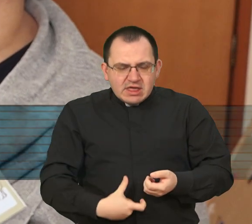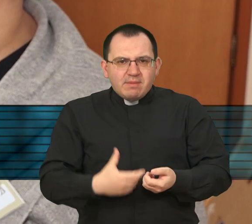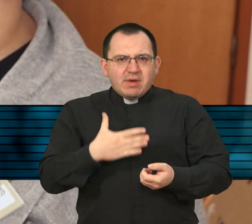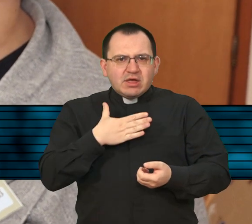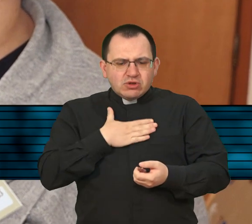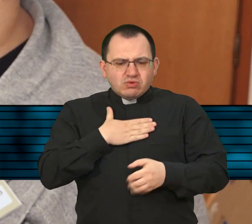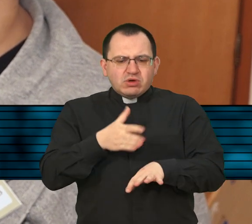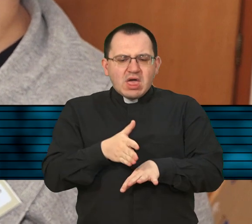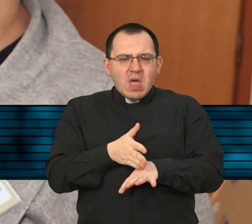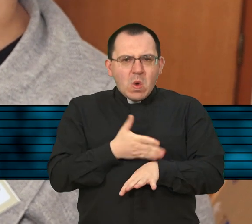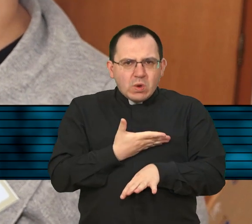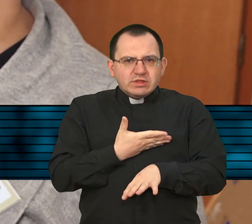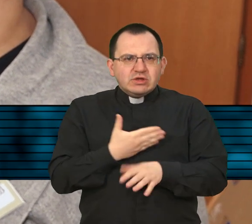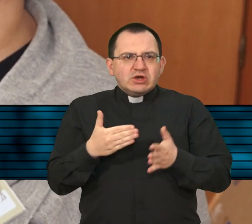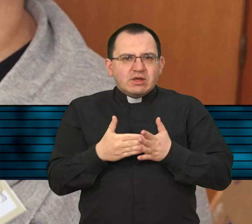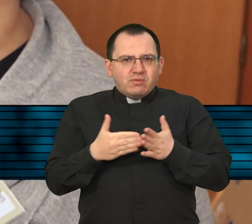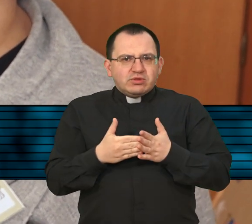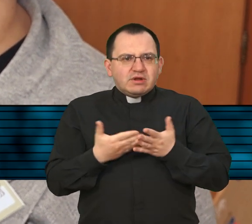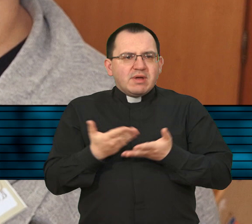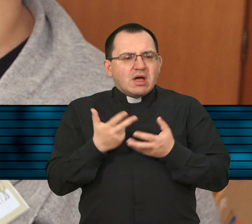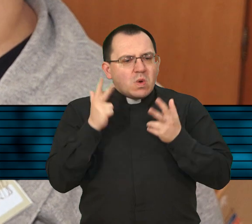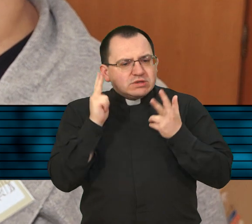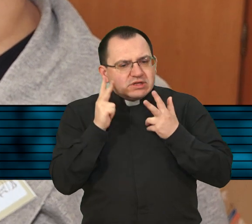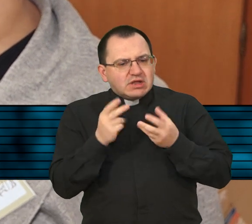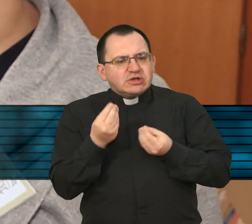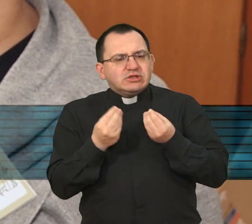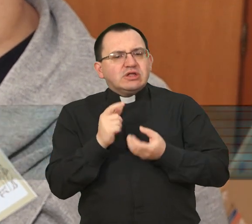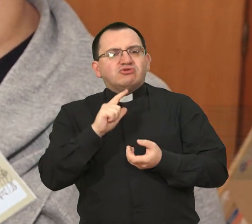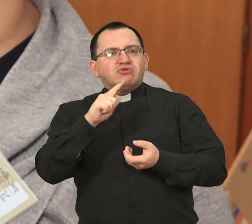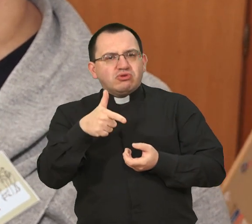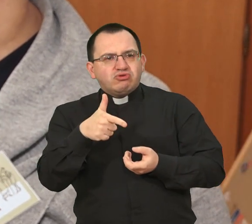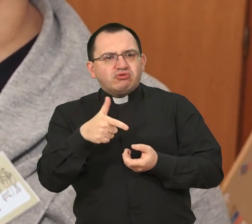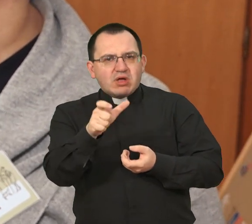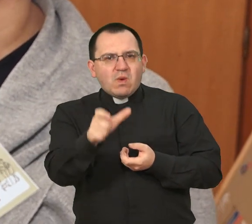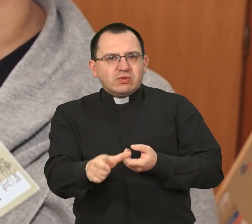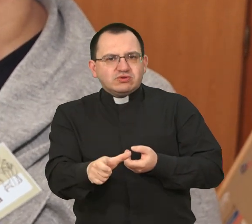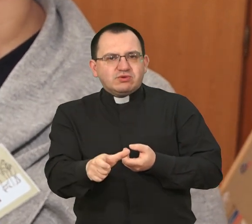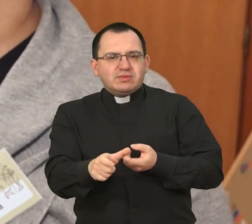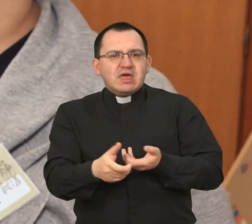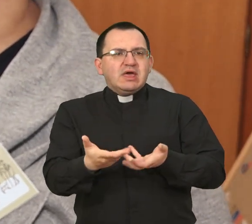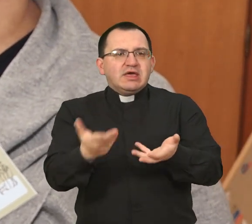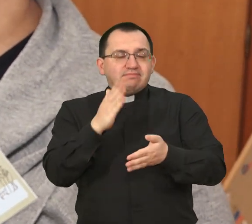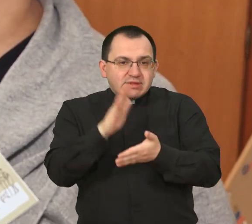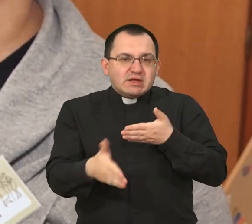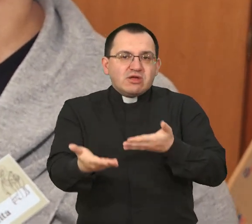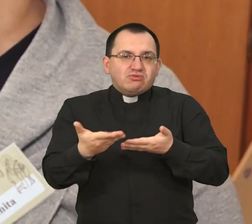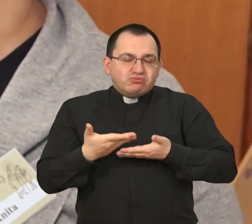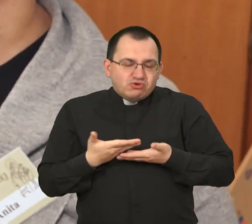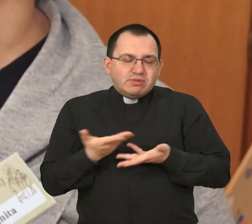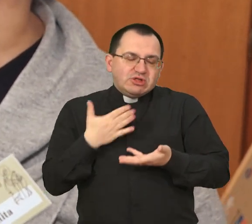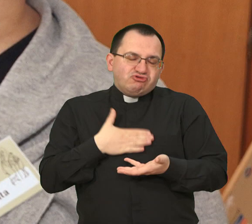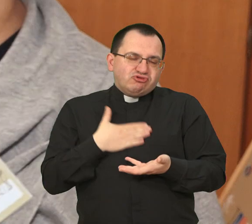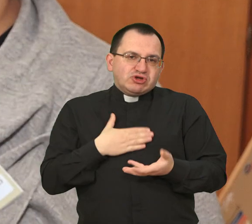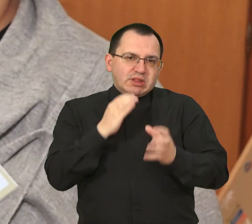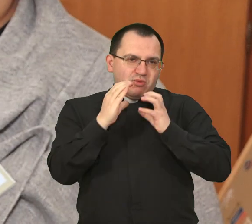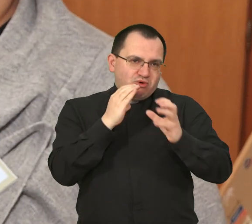svoje osjećaje i emocije, zatražiti nešto od drugoga i u konačnici dobiti ono što je nekako i namjera u našim